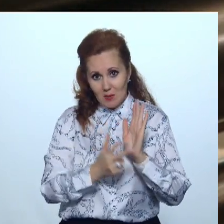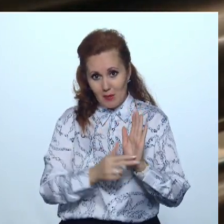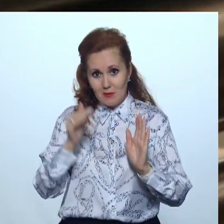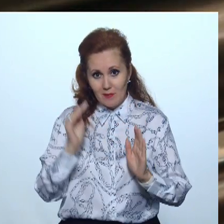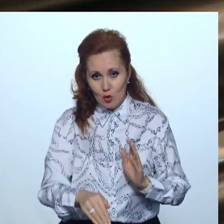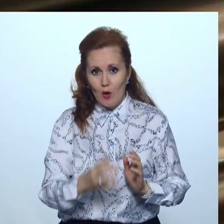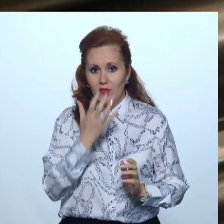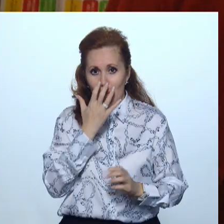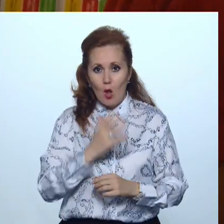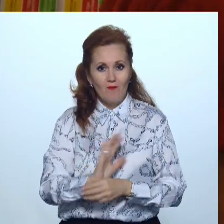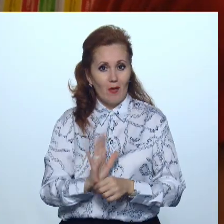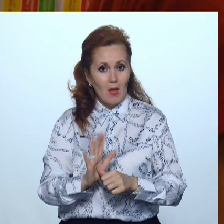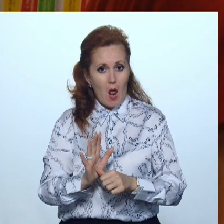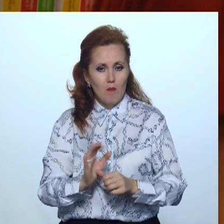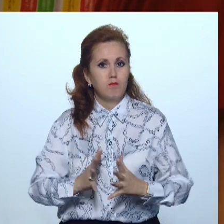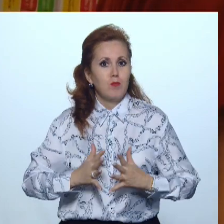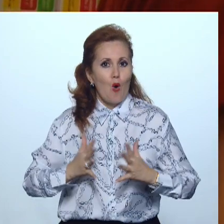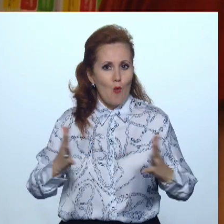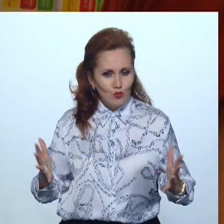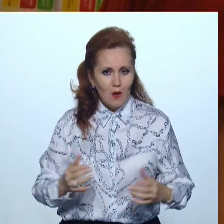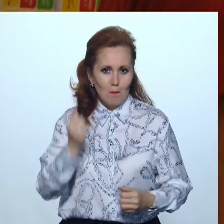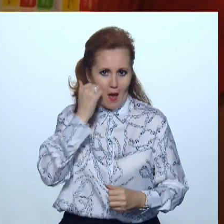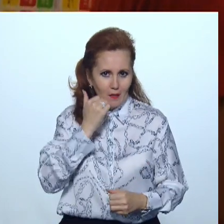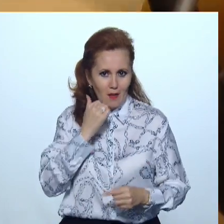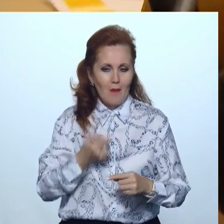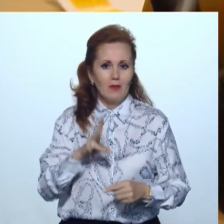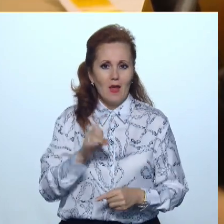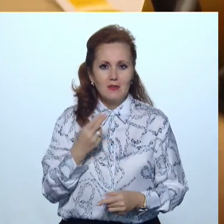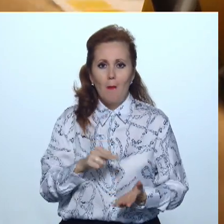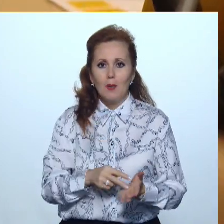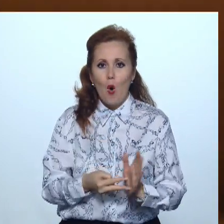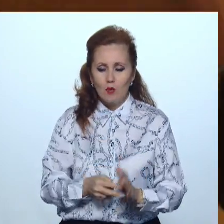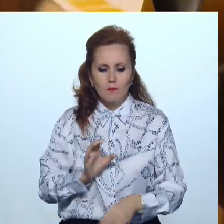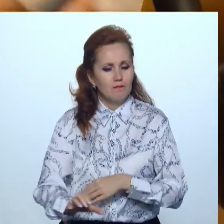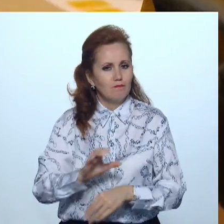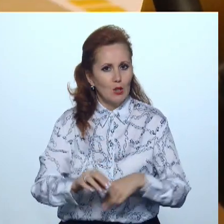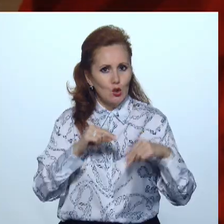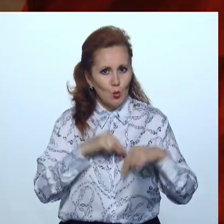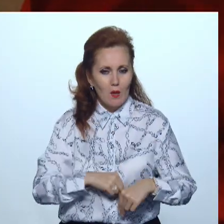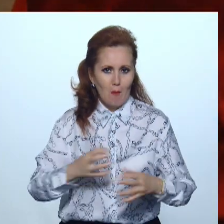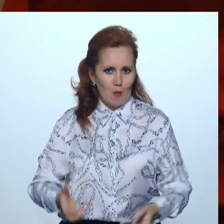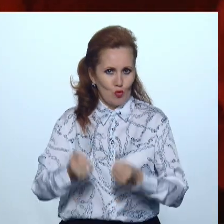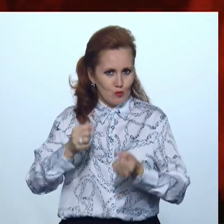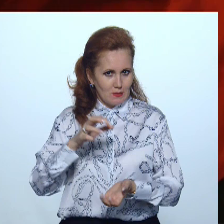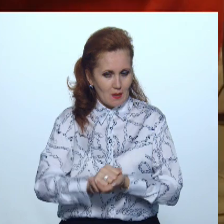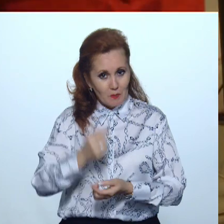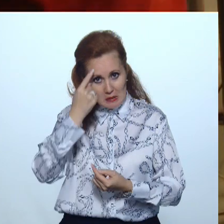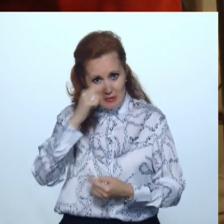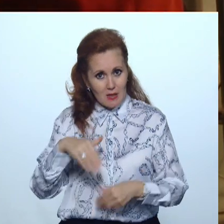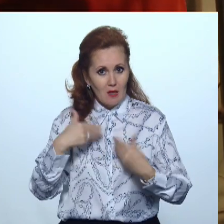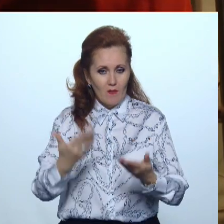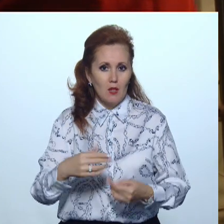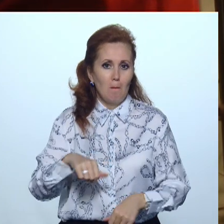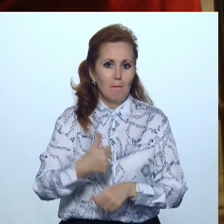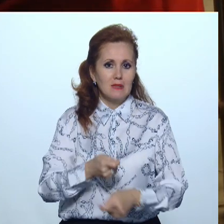тысяч тепловентиляторов больше. А возможным это стало благодаря нацпроекту «Производительность труда и поддержка занятости», инициированному